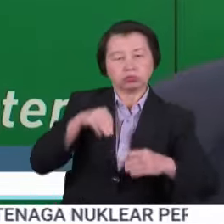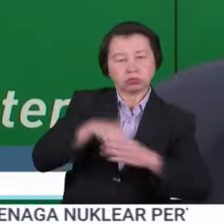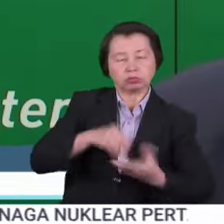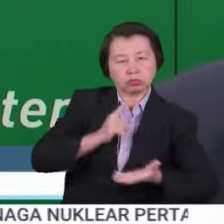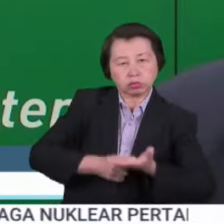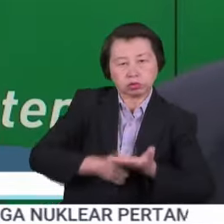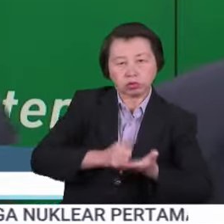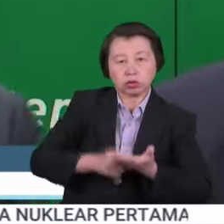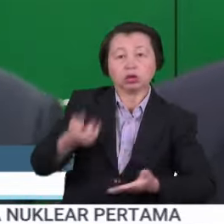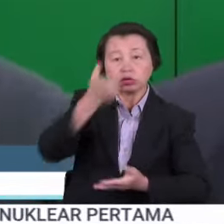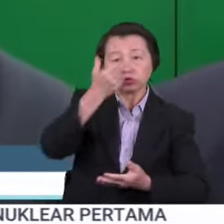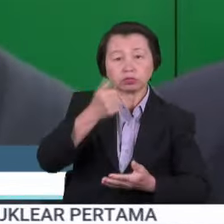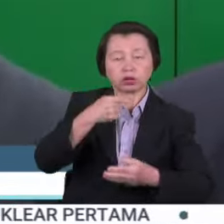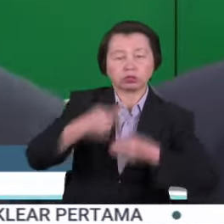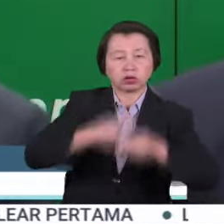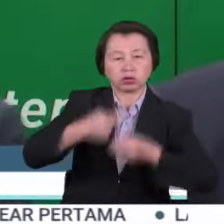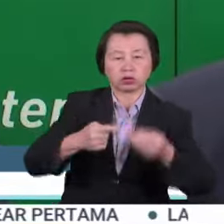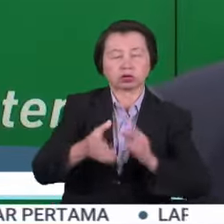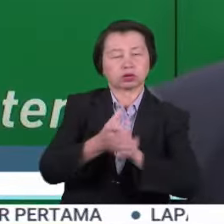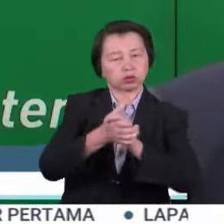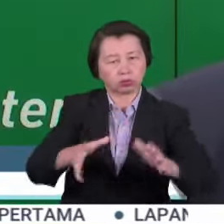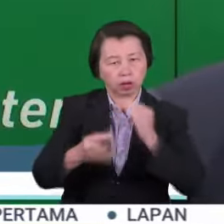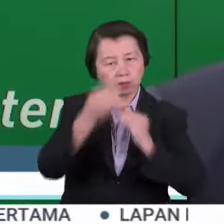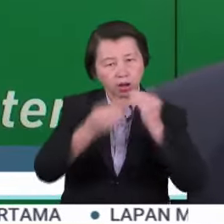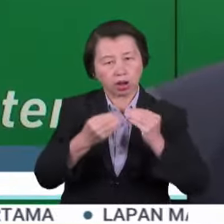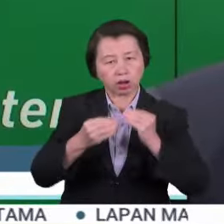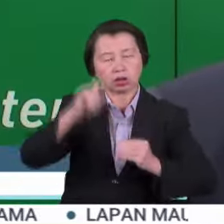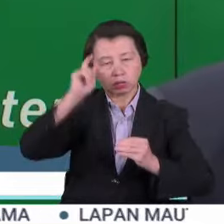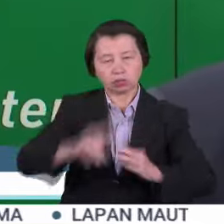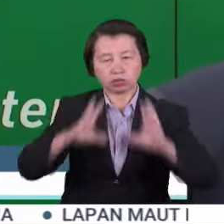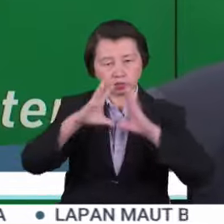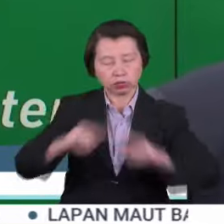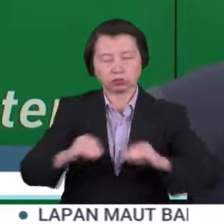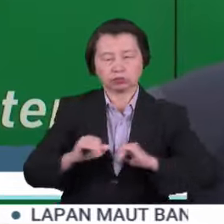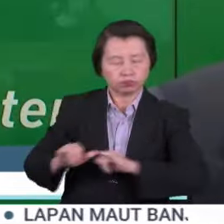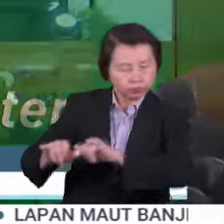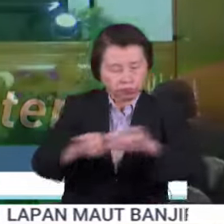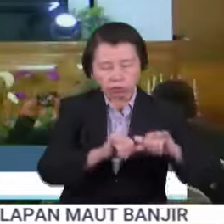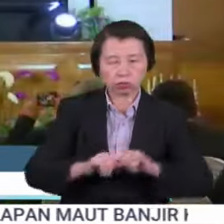soal food security, ia perlu ditangani bersama.